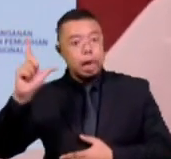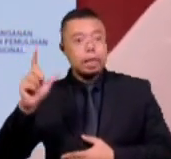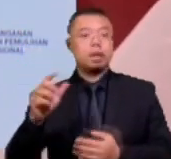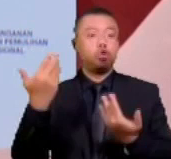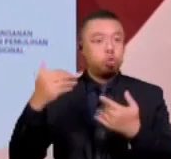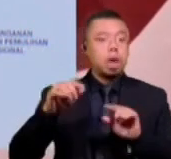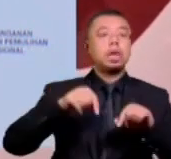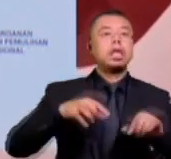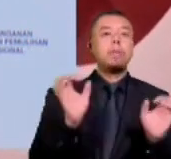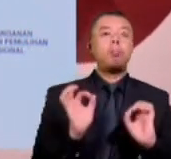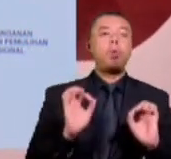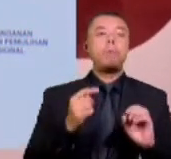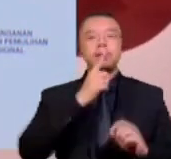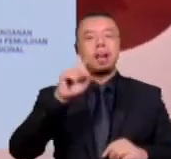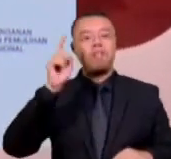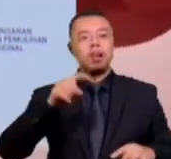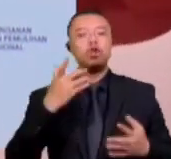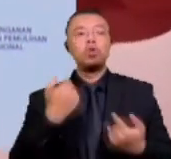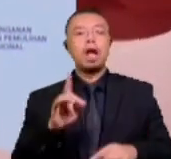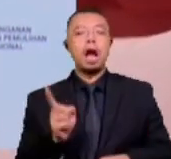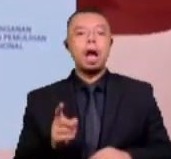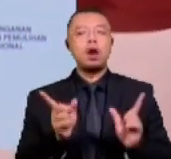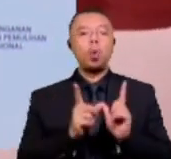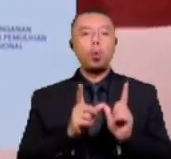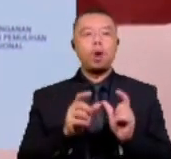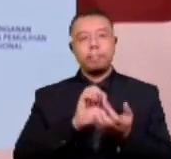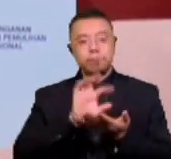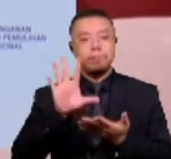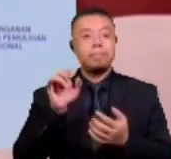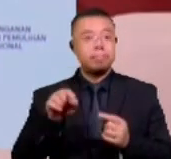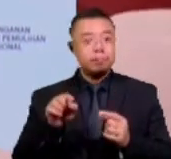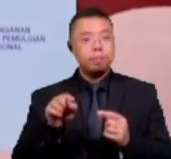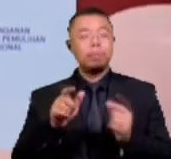belum. Insya Allah, karena ini sekarang apalagi dengan ada web series ini yang mana